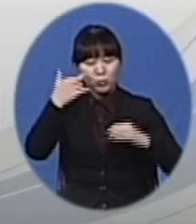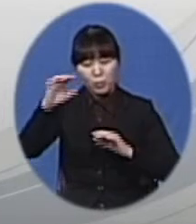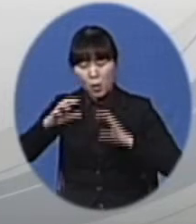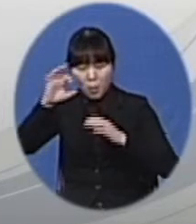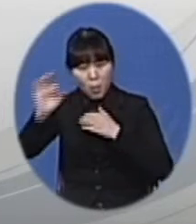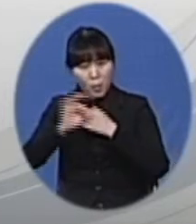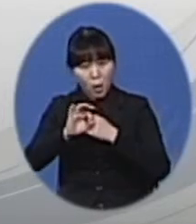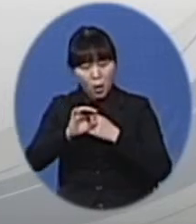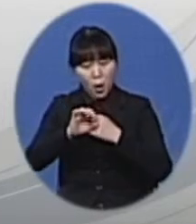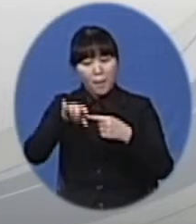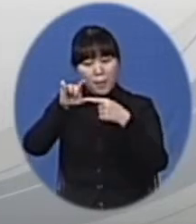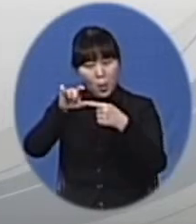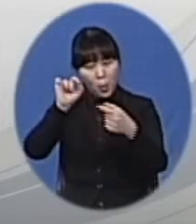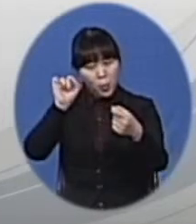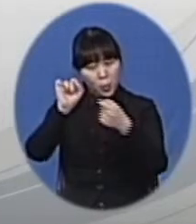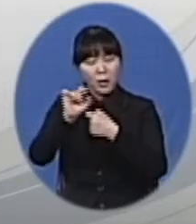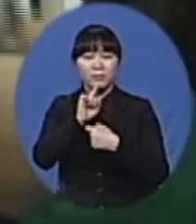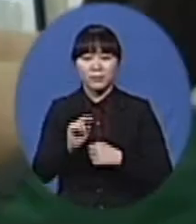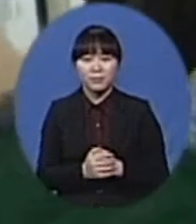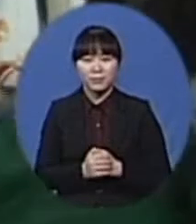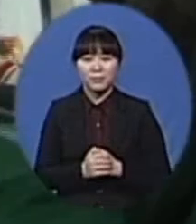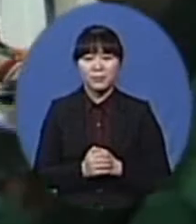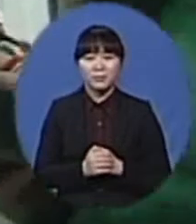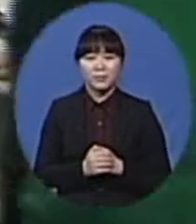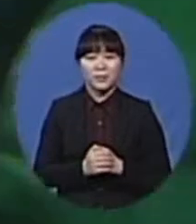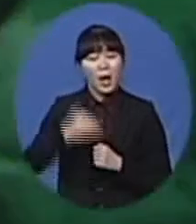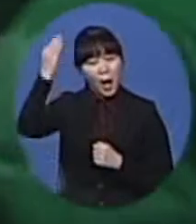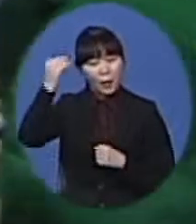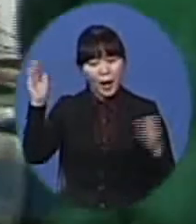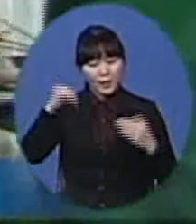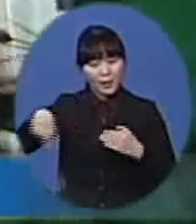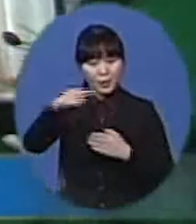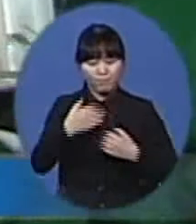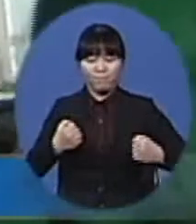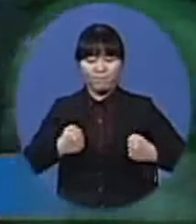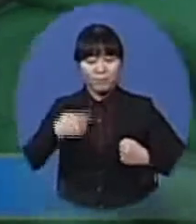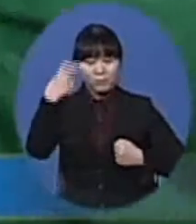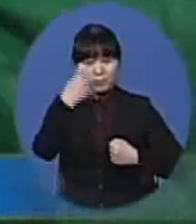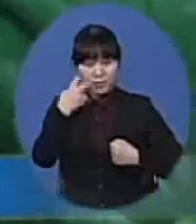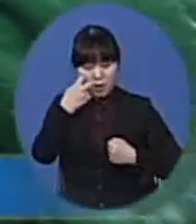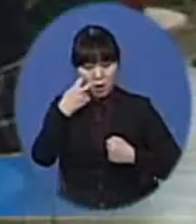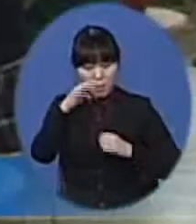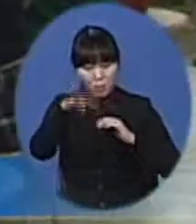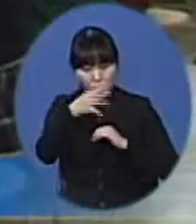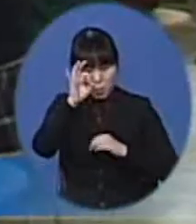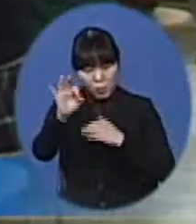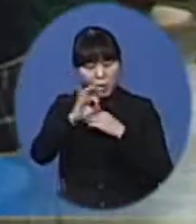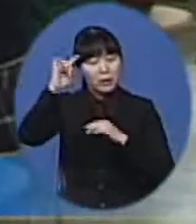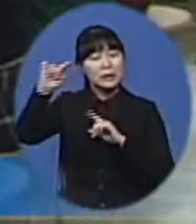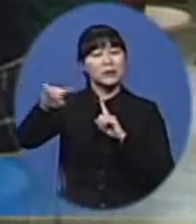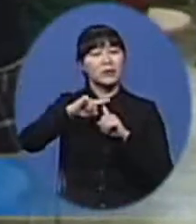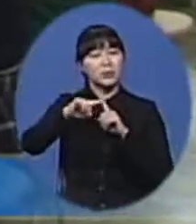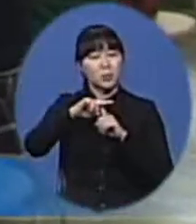미국은 평균에 근접한 수준이었습니다. 한편 한국 아동들의 육체 건강 관련 지표에서는 긍정적인